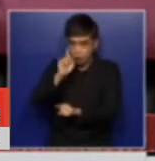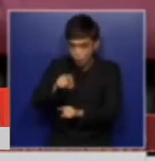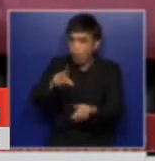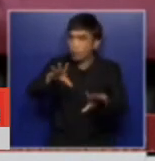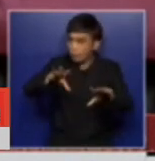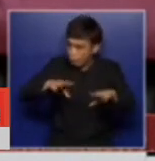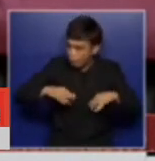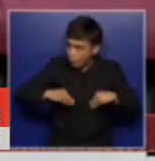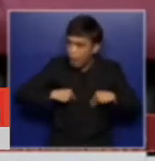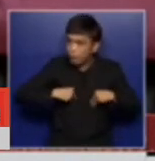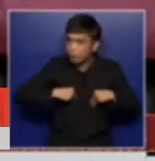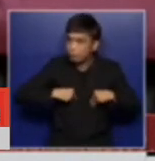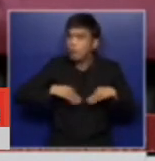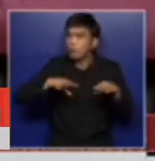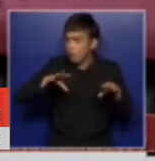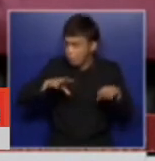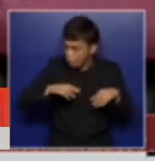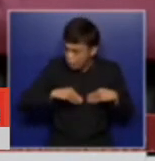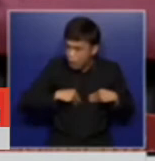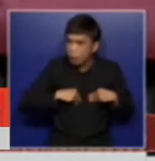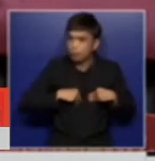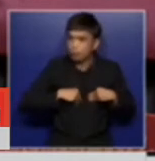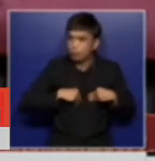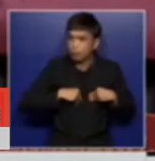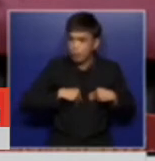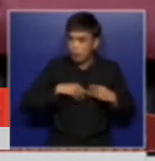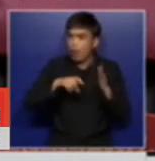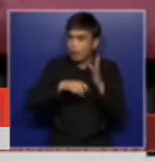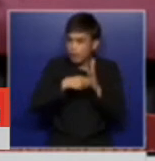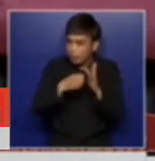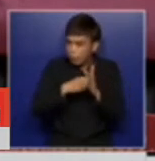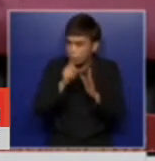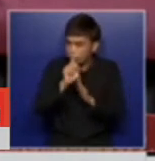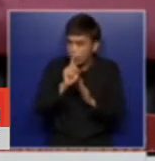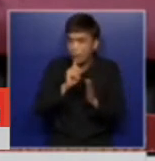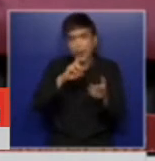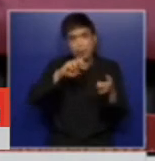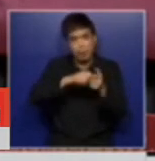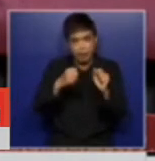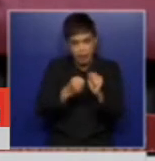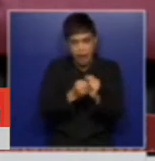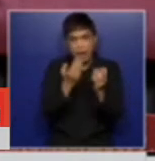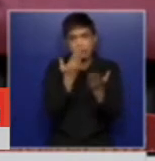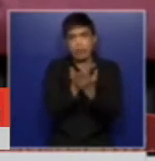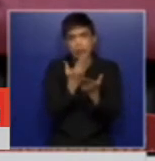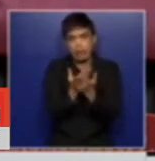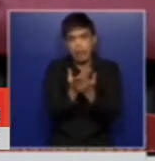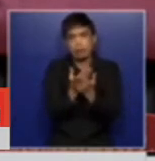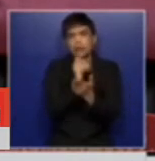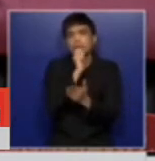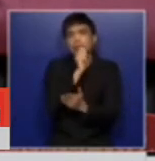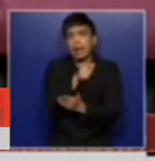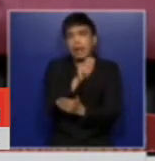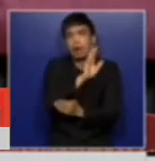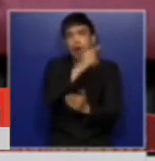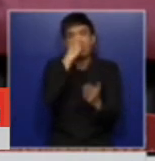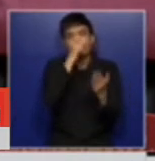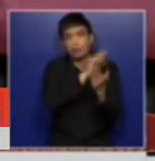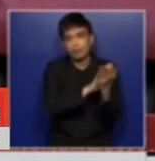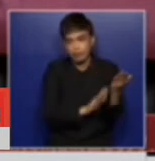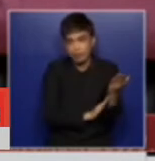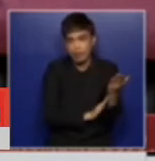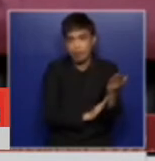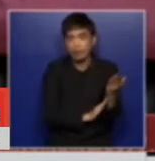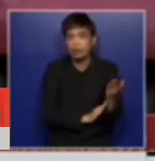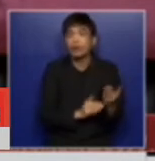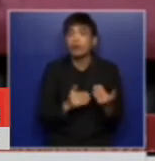อมรับว่าสิ่งเหล่านี้ครับมันเป็นภาระกับงบประมาณของประเทศครับวันนี้ท่านมีความจำเป็นครับ